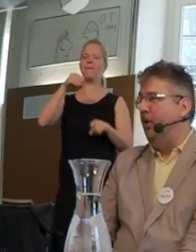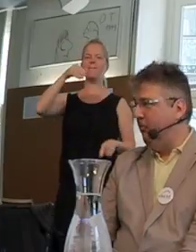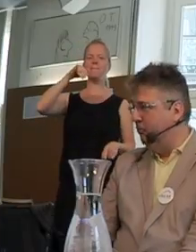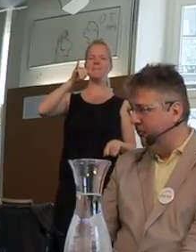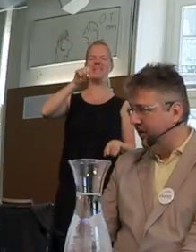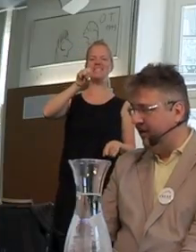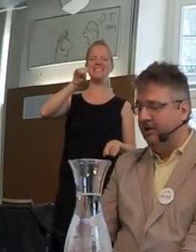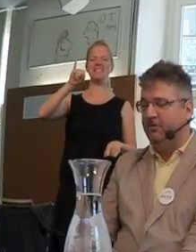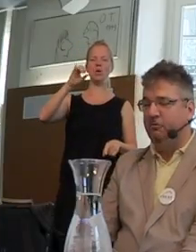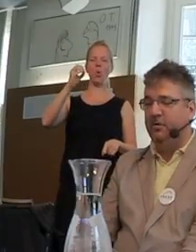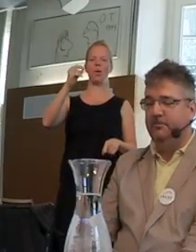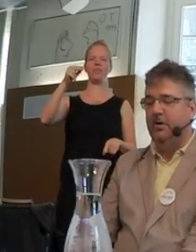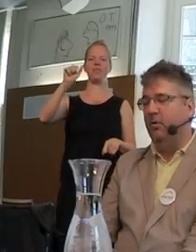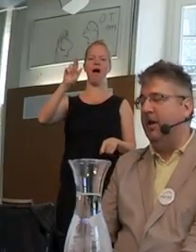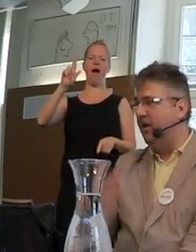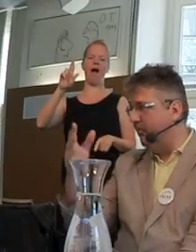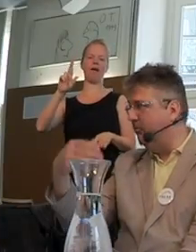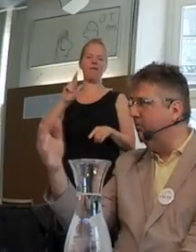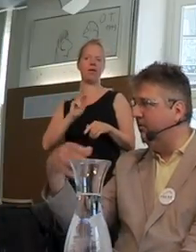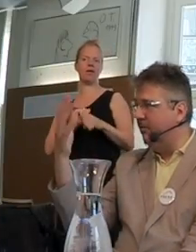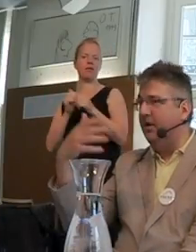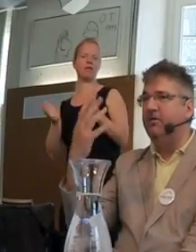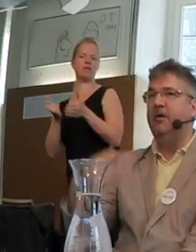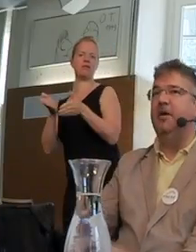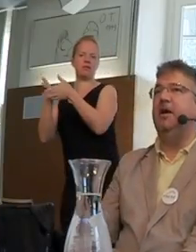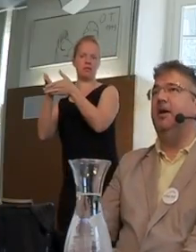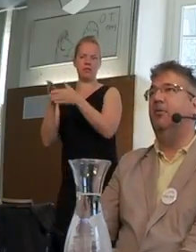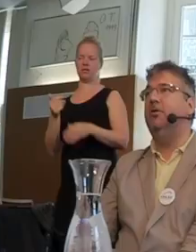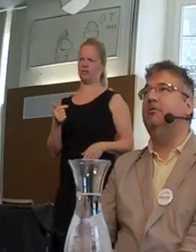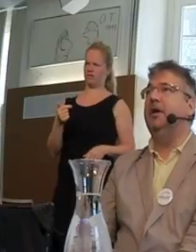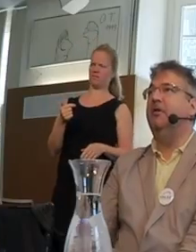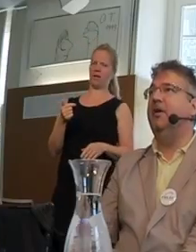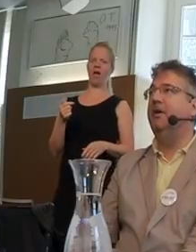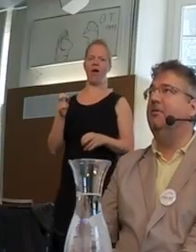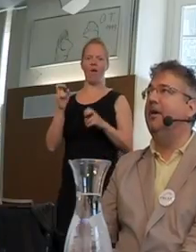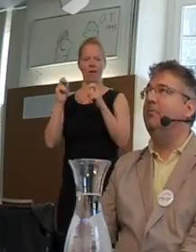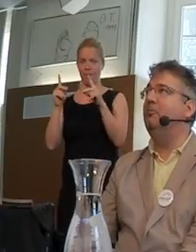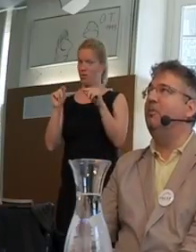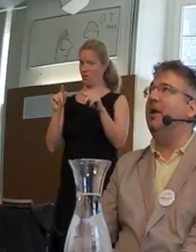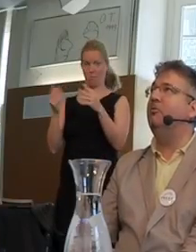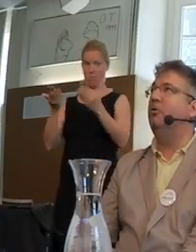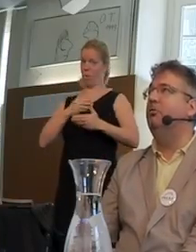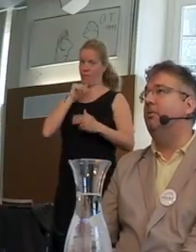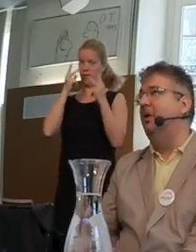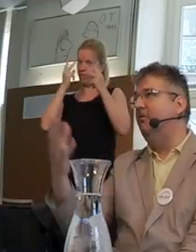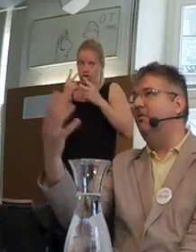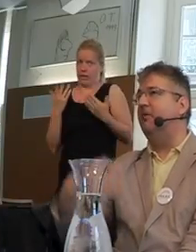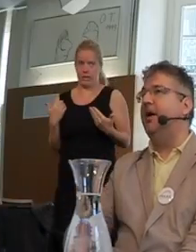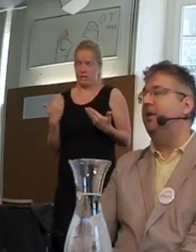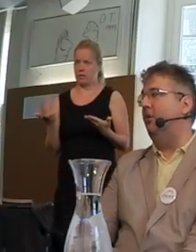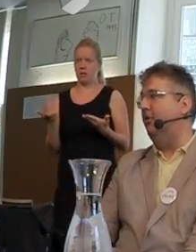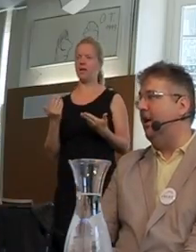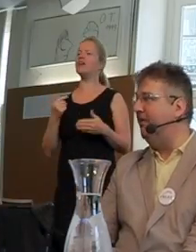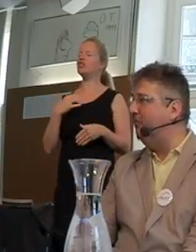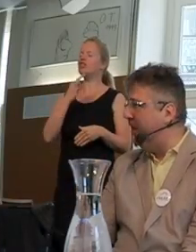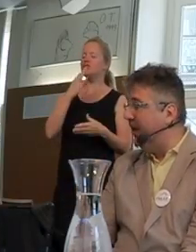Also völliges Unverständnis dafür. Okay, ich gebe zu, ist ja wirklich sehr weit hergeholt und wirklich sehr, sehr ein bisschen abstrus. Aber wie gesagt, wir